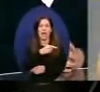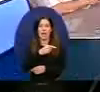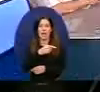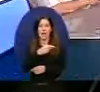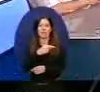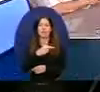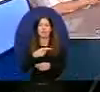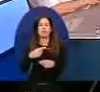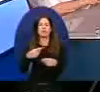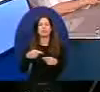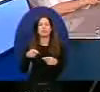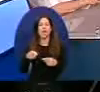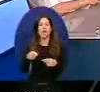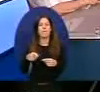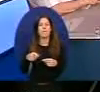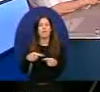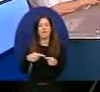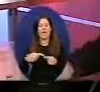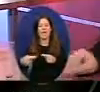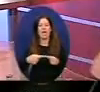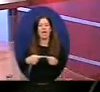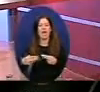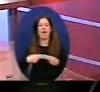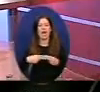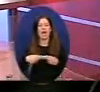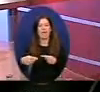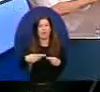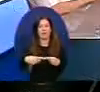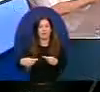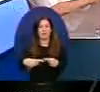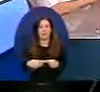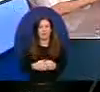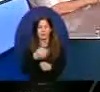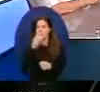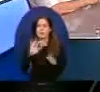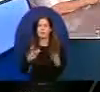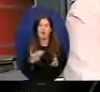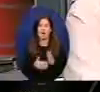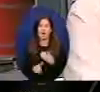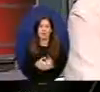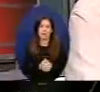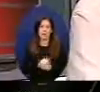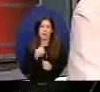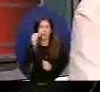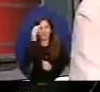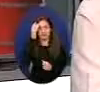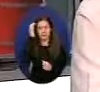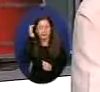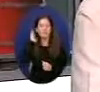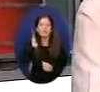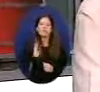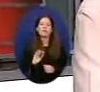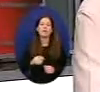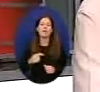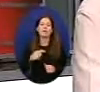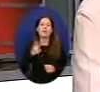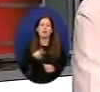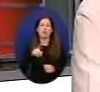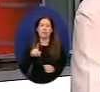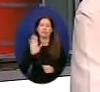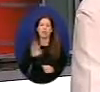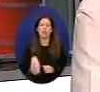הרקטות, קצרי הטווח, קצרות הטווח. מה חסר? יש מה שרמטכ"ל דיבר עליו, אני מניח שהוא התכוון לזה,